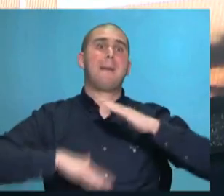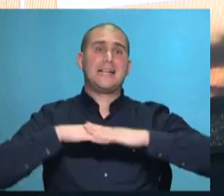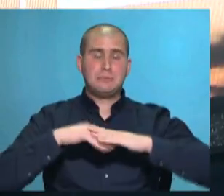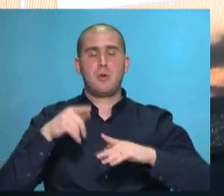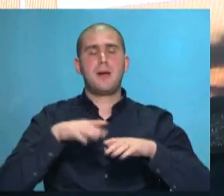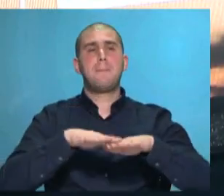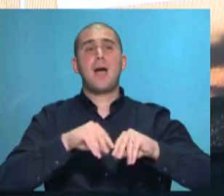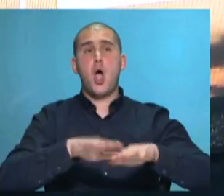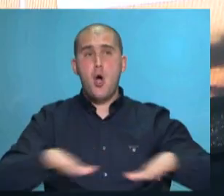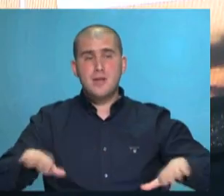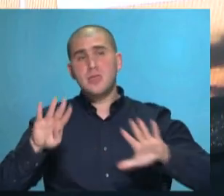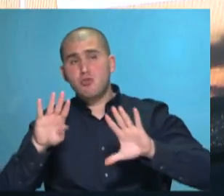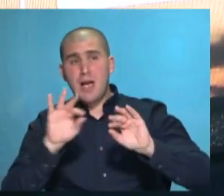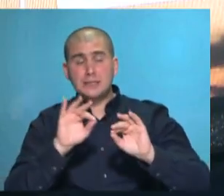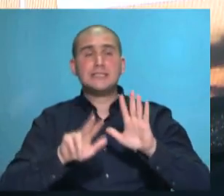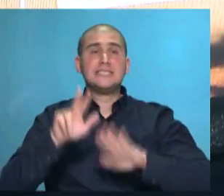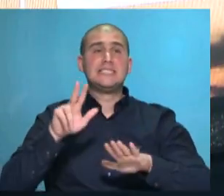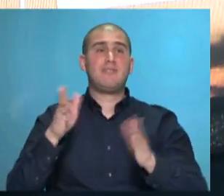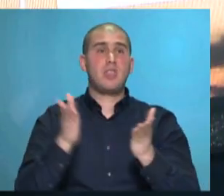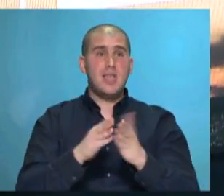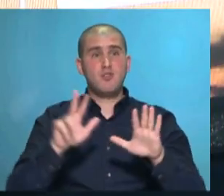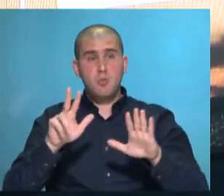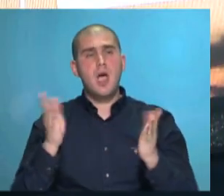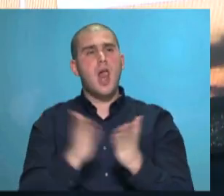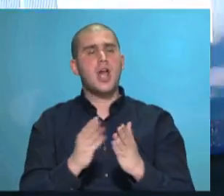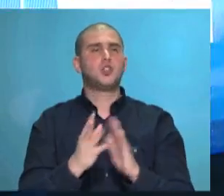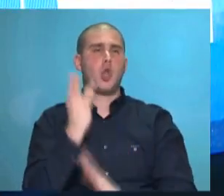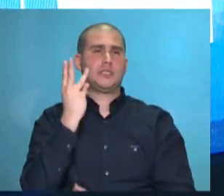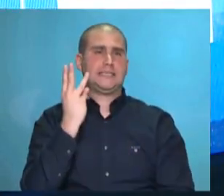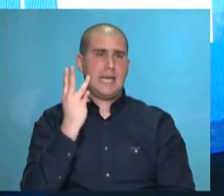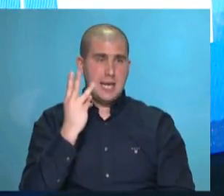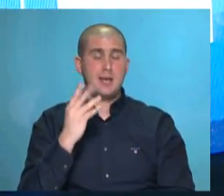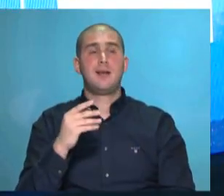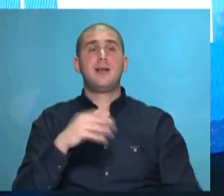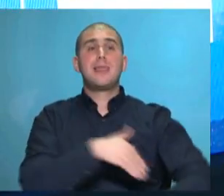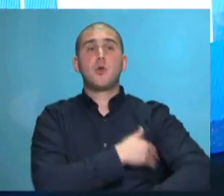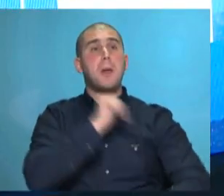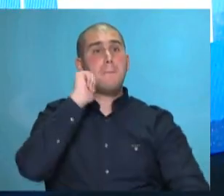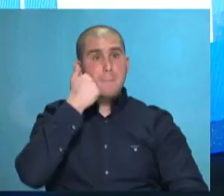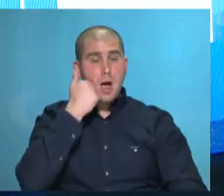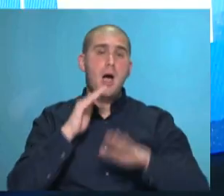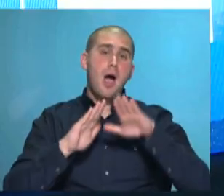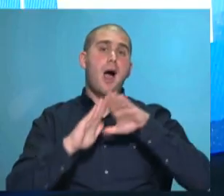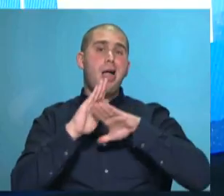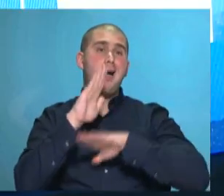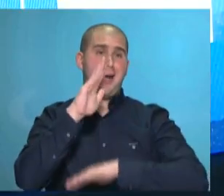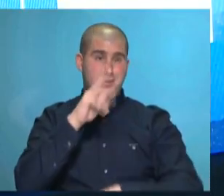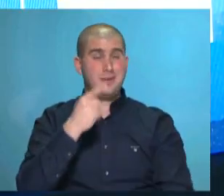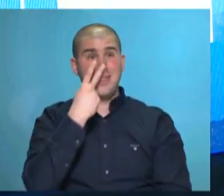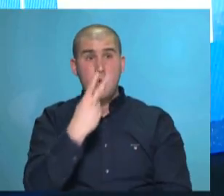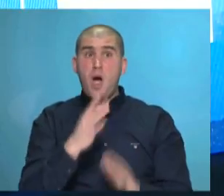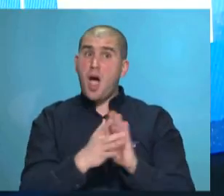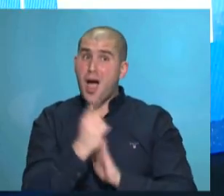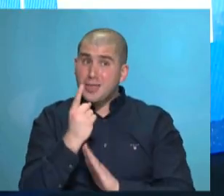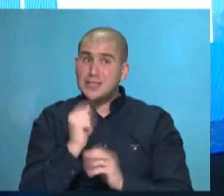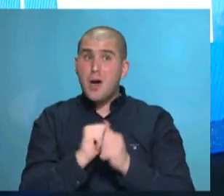החוף, 9 עד 10 בצפון הנגב 8, באילת 13 מעלות. הטמפרטורות מחר בעוד עלייה בטמפרטורות. תראו מה זה, 11